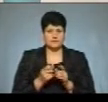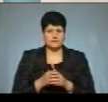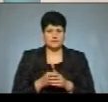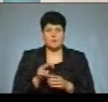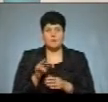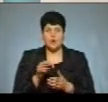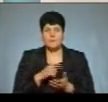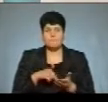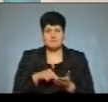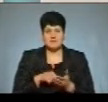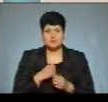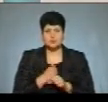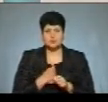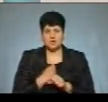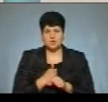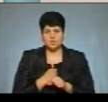По місту працює